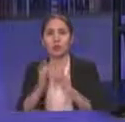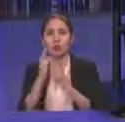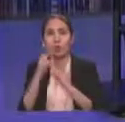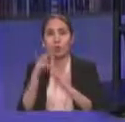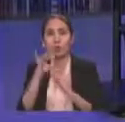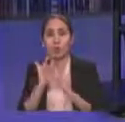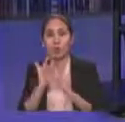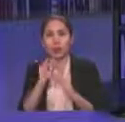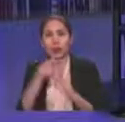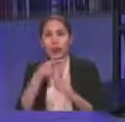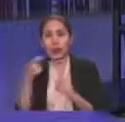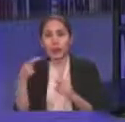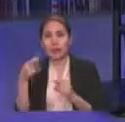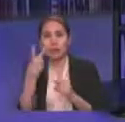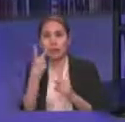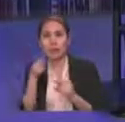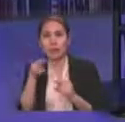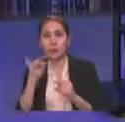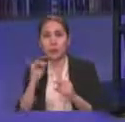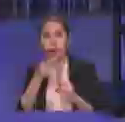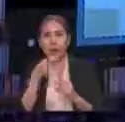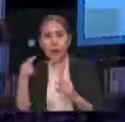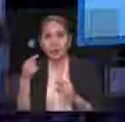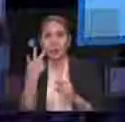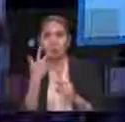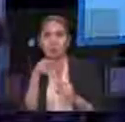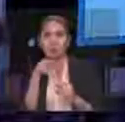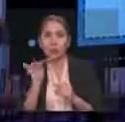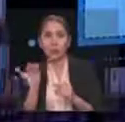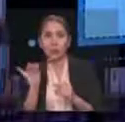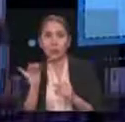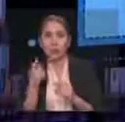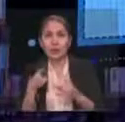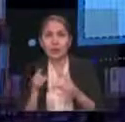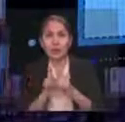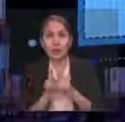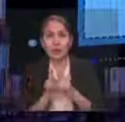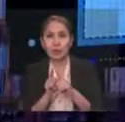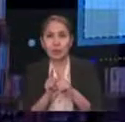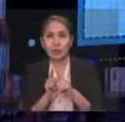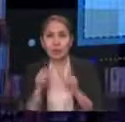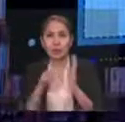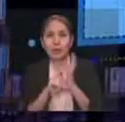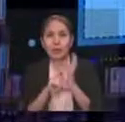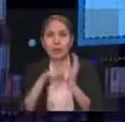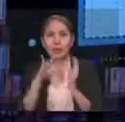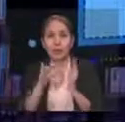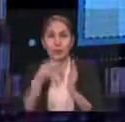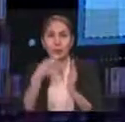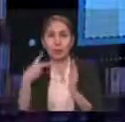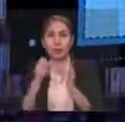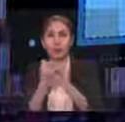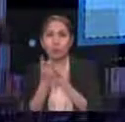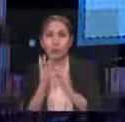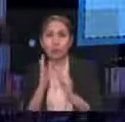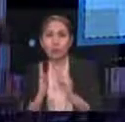pi ayrilgan 2 pi ayrilgan 3 pi, demak 7 pi taqsim 12 ga